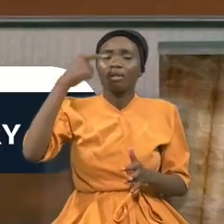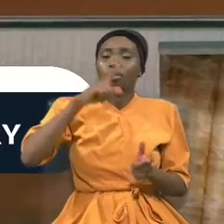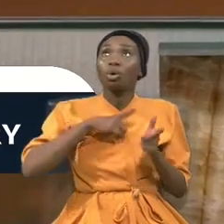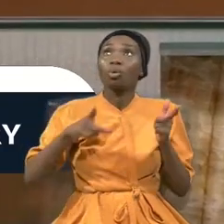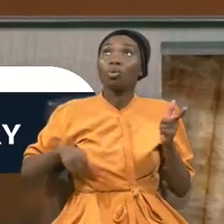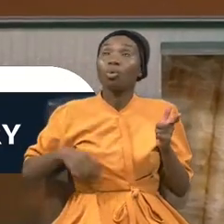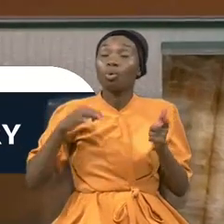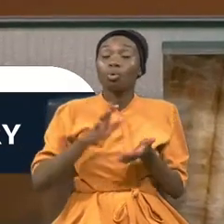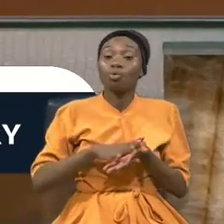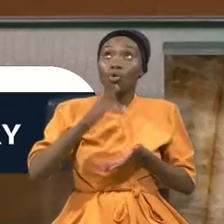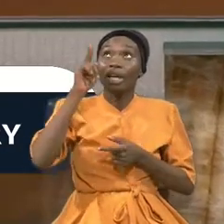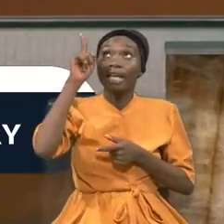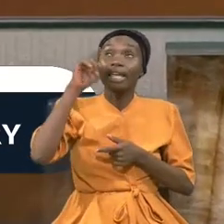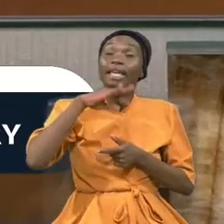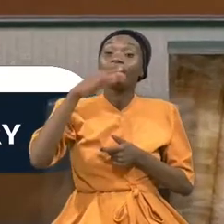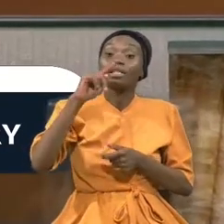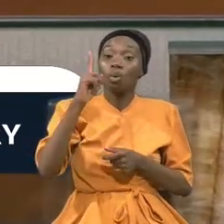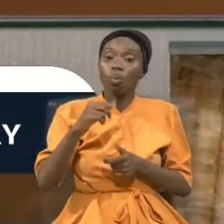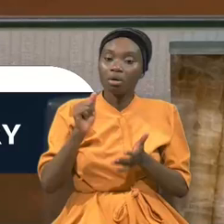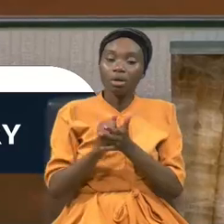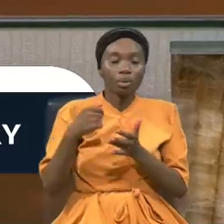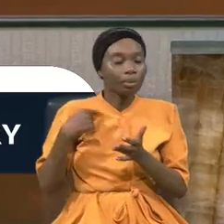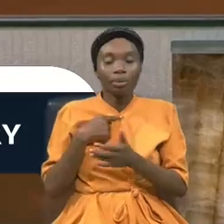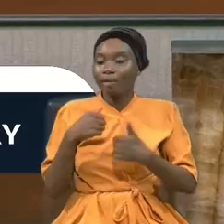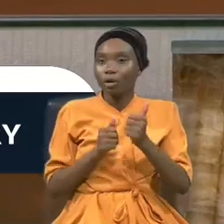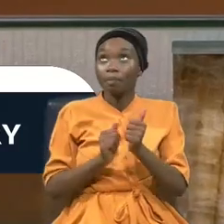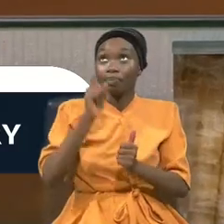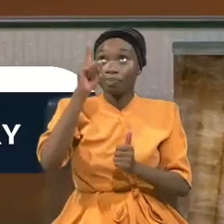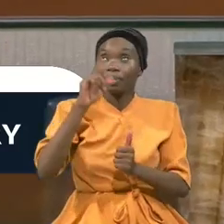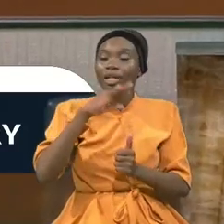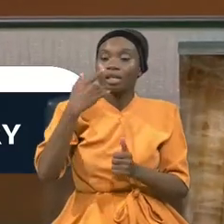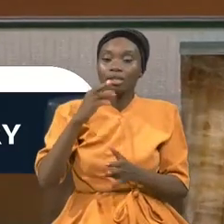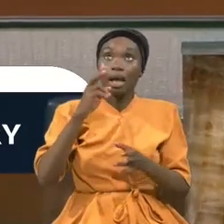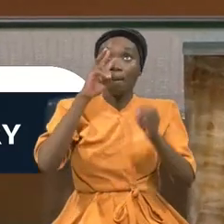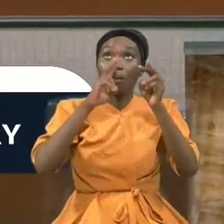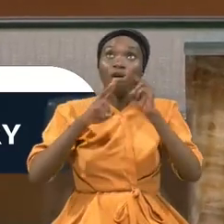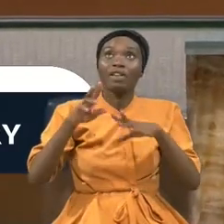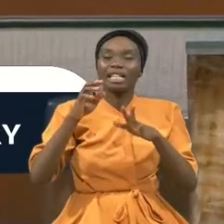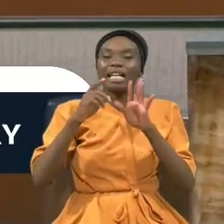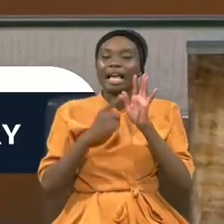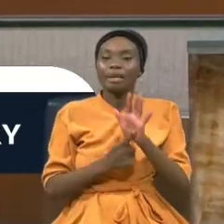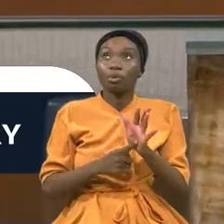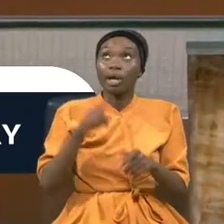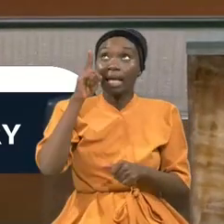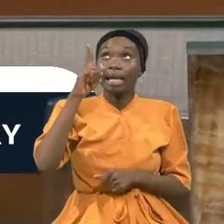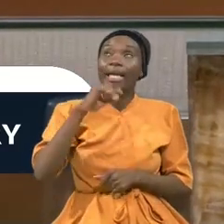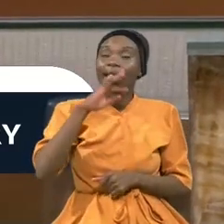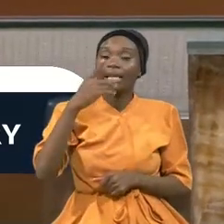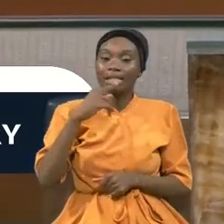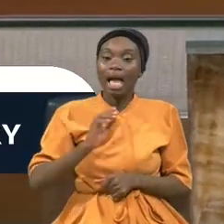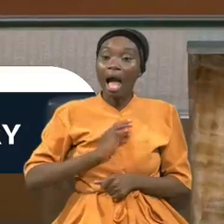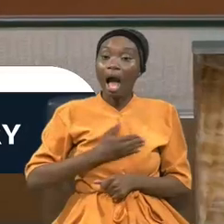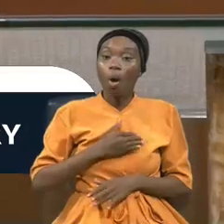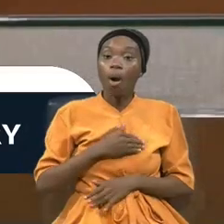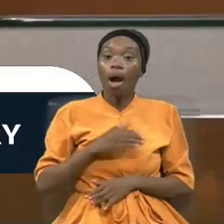de gloire. C'est lui que nous suivons. C'est lui l'exemple parfait. C'est lui qui est